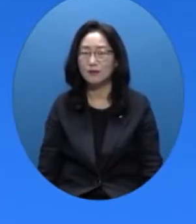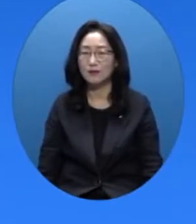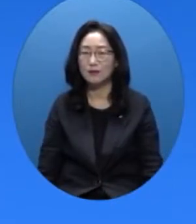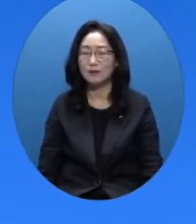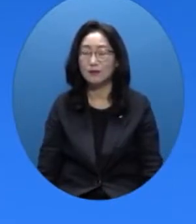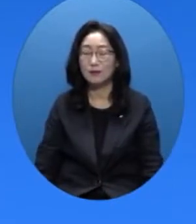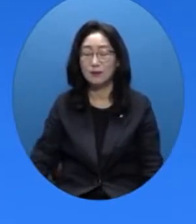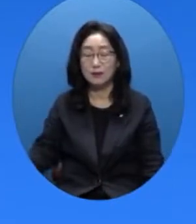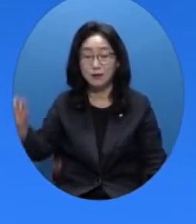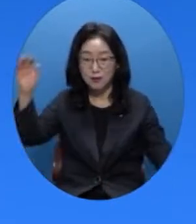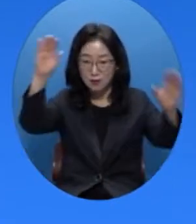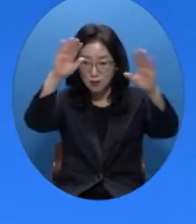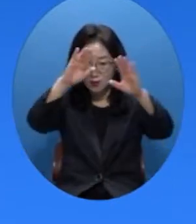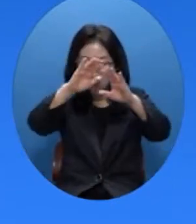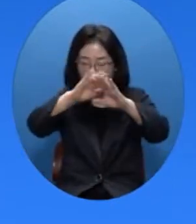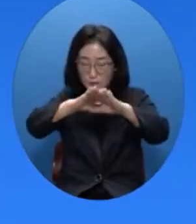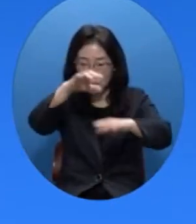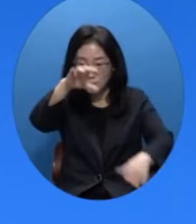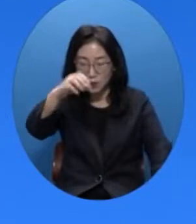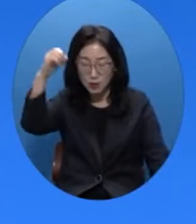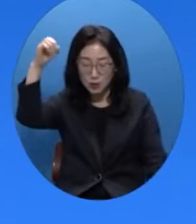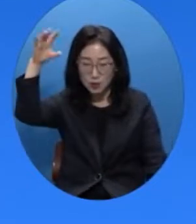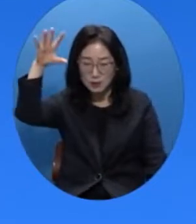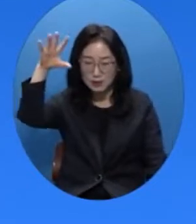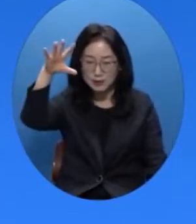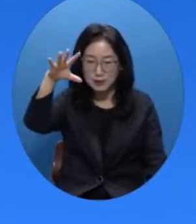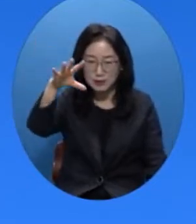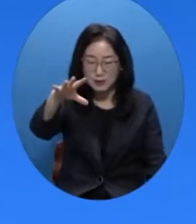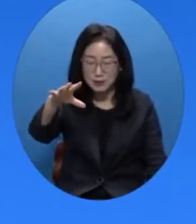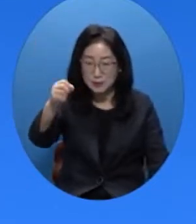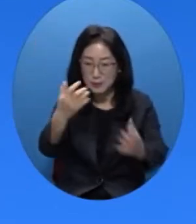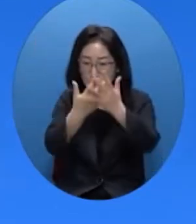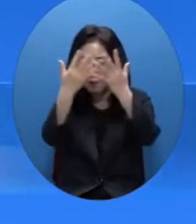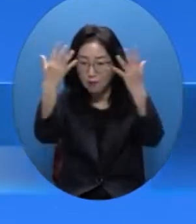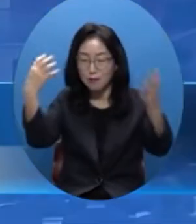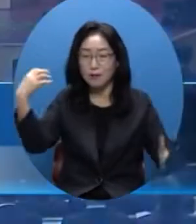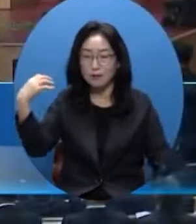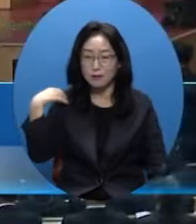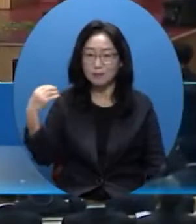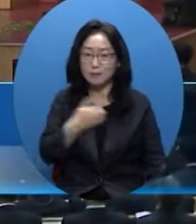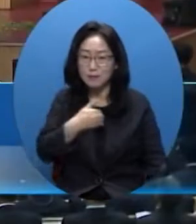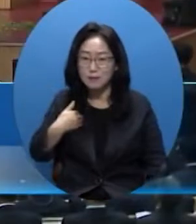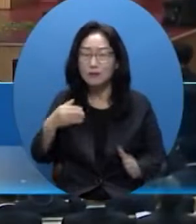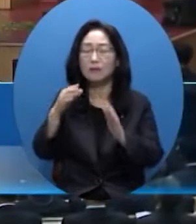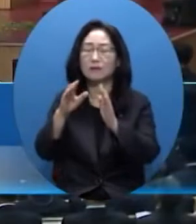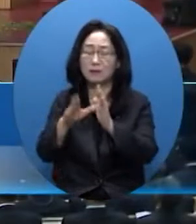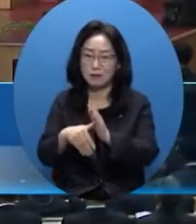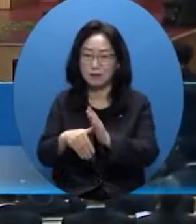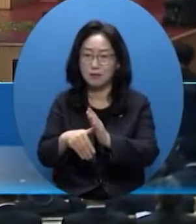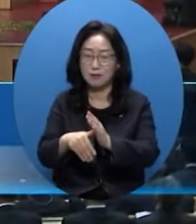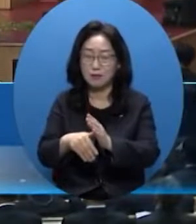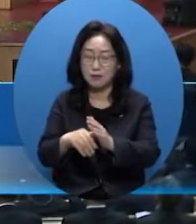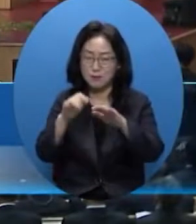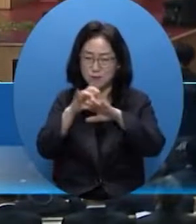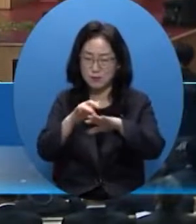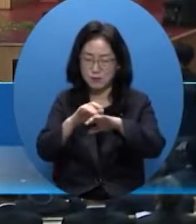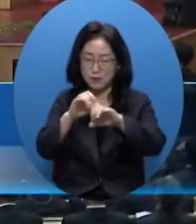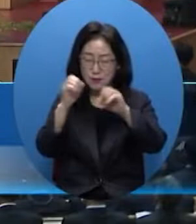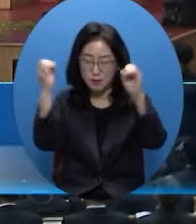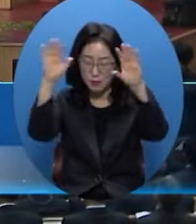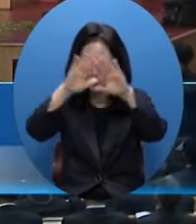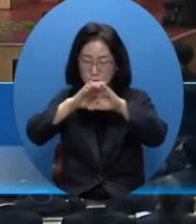어둠을 밝히는 빛의 사는 우리가 감당할 때 이 센서 이런 언어 거세가 사라지게 될 것입니다